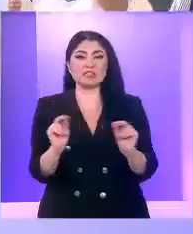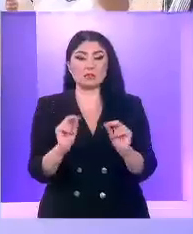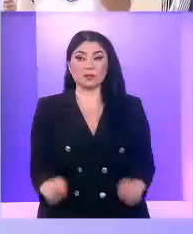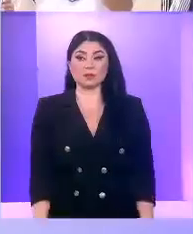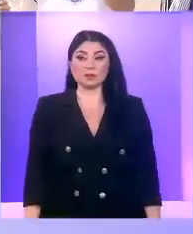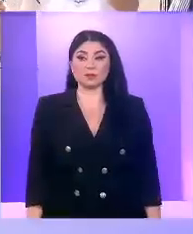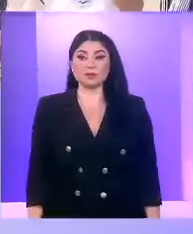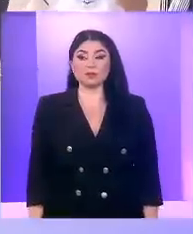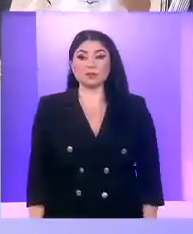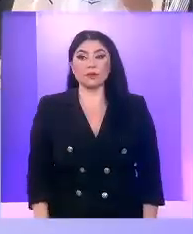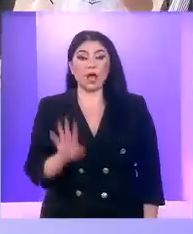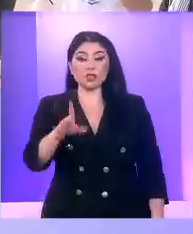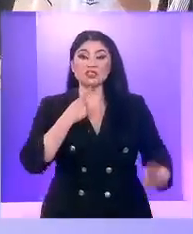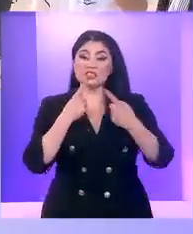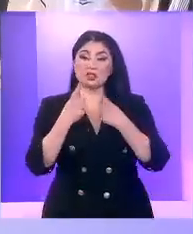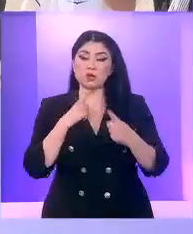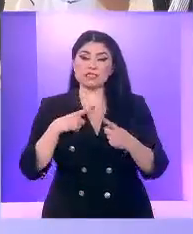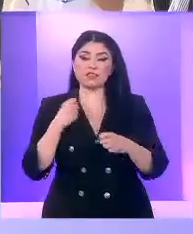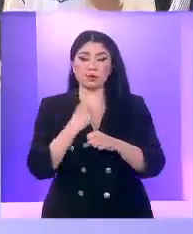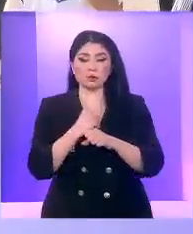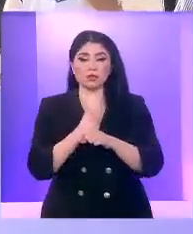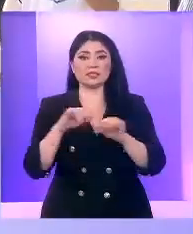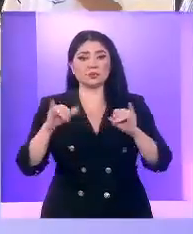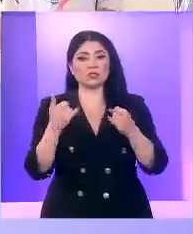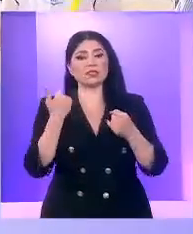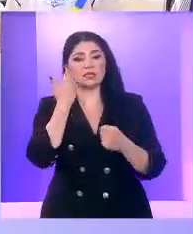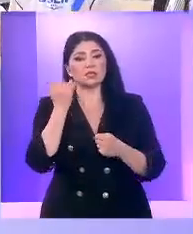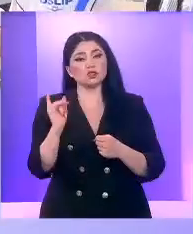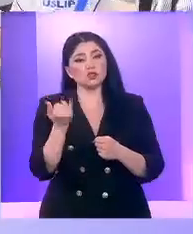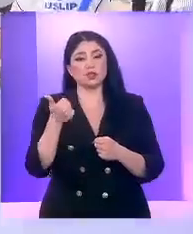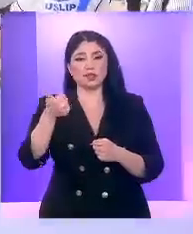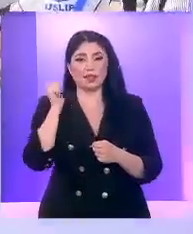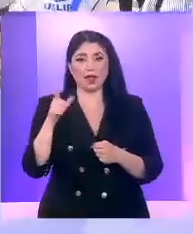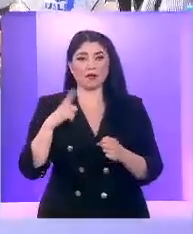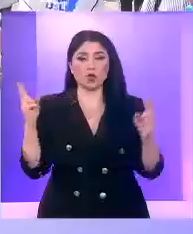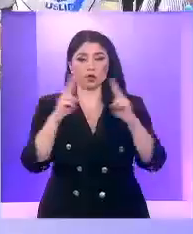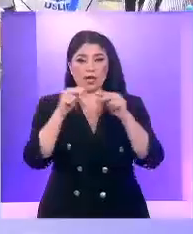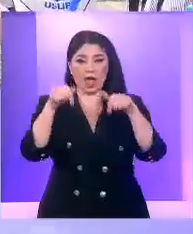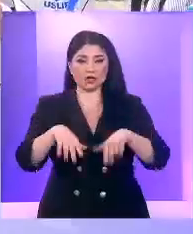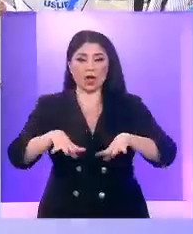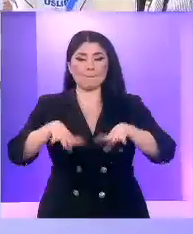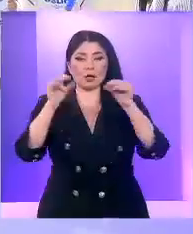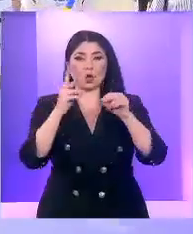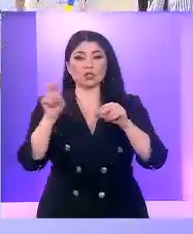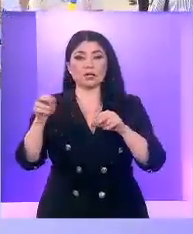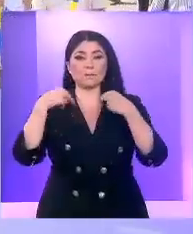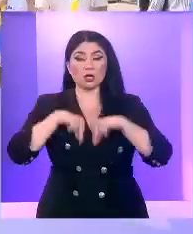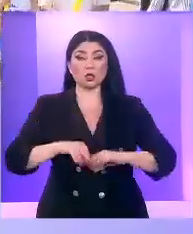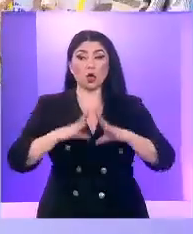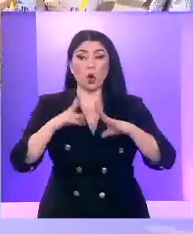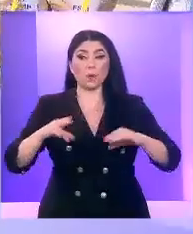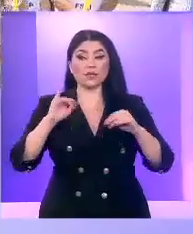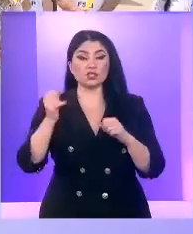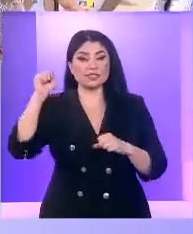învățământ. Această discuție are loc în contextul în care și ieri au existat întâlnire aici la Palatul Cotroceni, însă între șeful statului